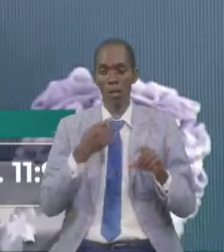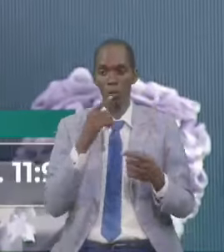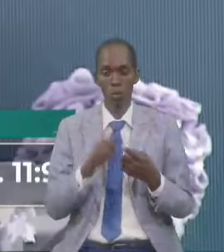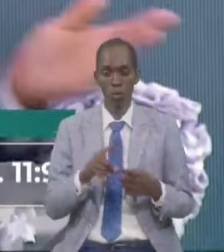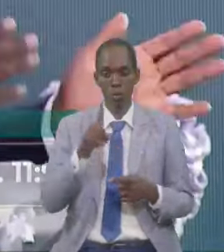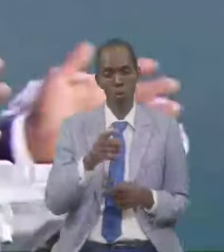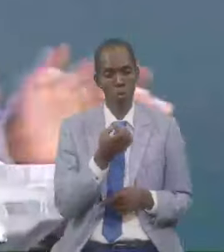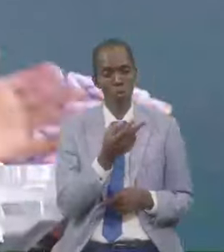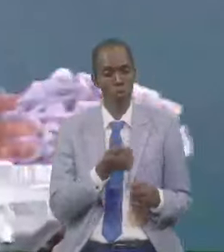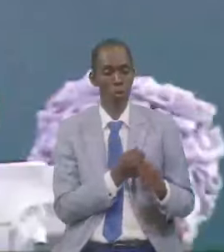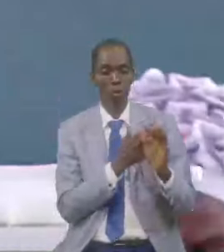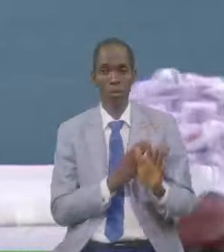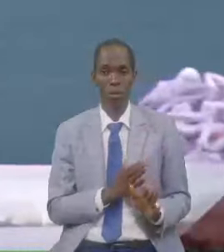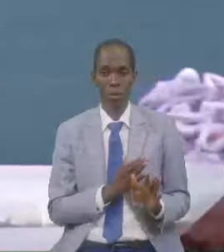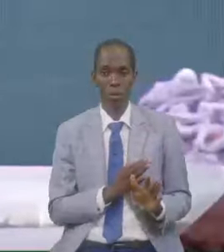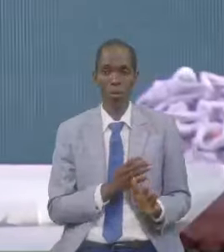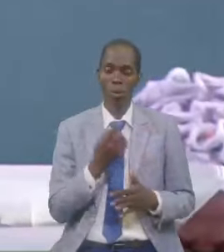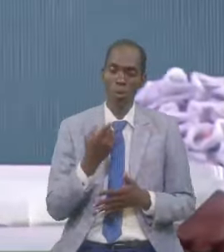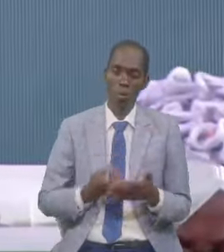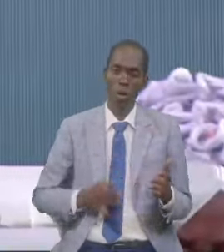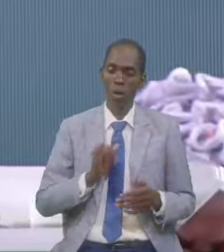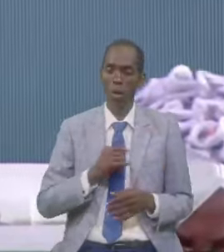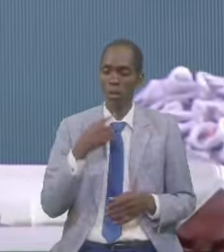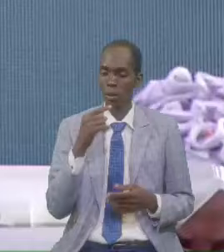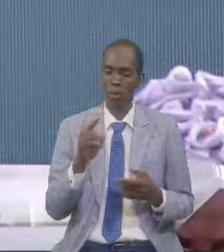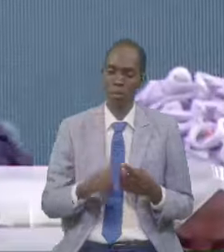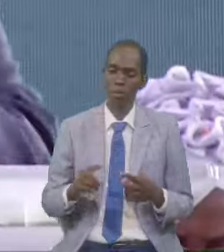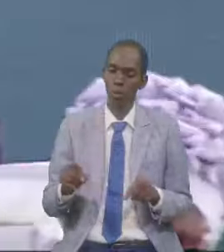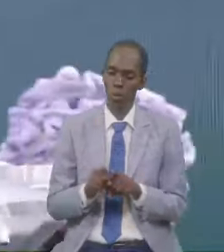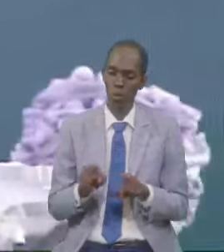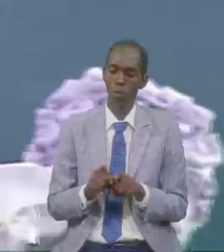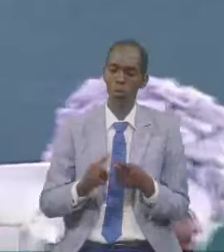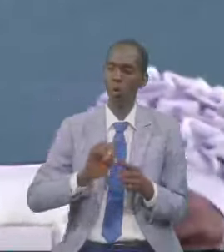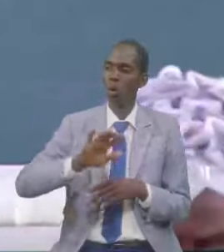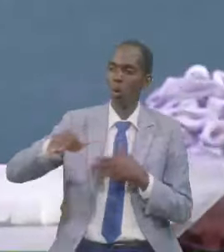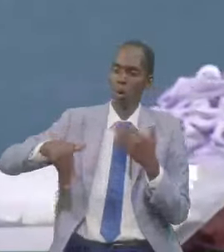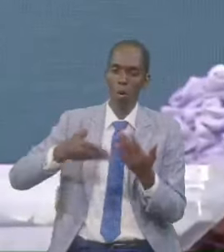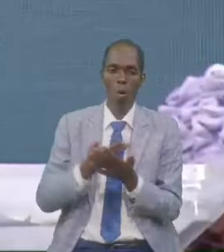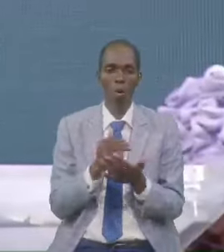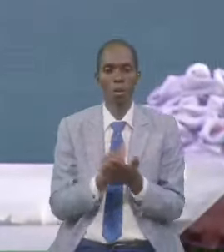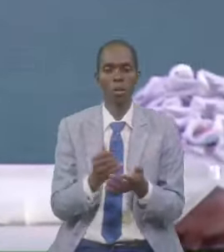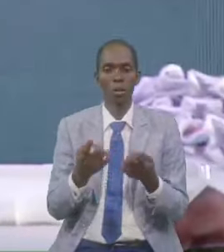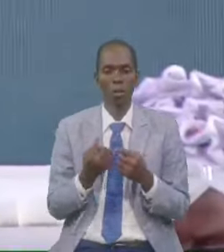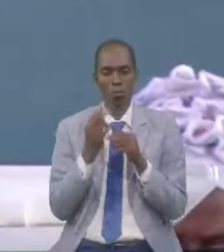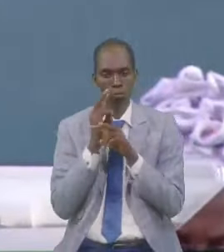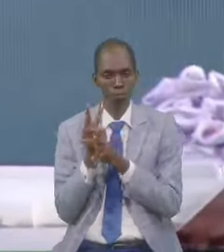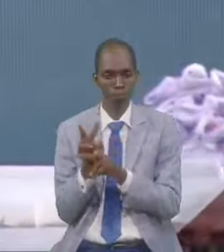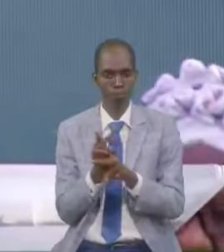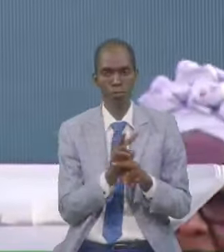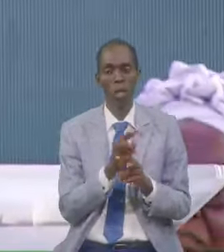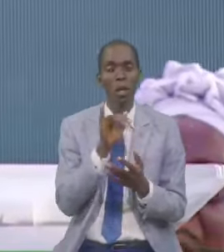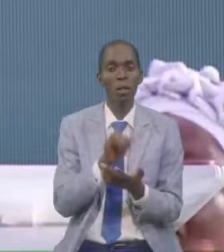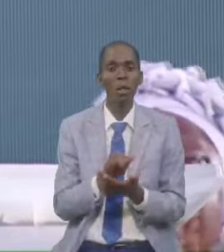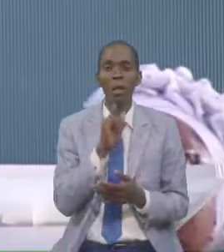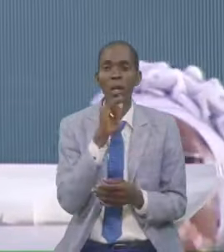ఏం చెప్తున్నానో, ఐ సే unto everyone that will come, అక్కడ వచ్చిన వారందరికీ చెప్తున్నాను, వాచ్, ఏంటది, దట్స్ ది వర్డ్ ఐ వాంట్ టు